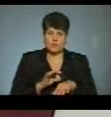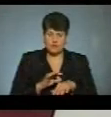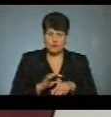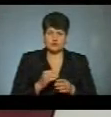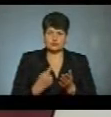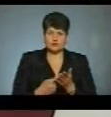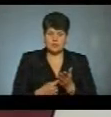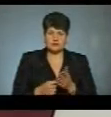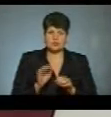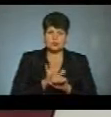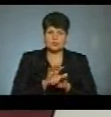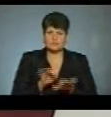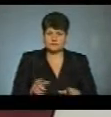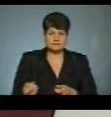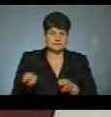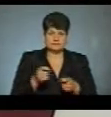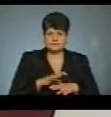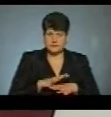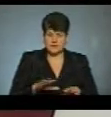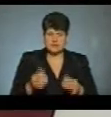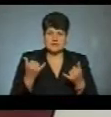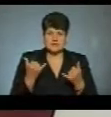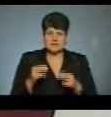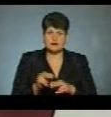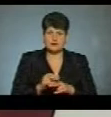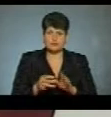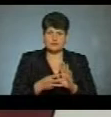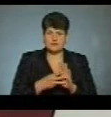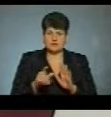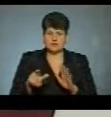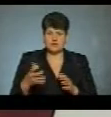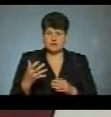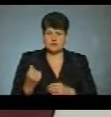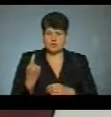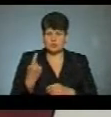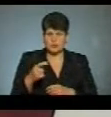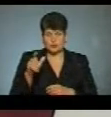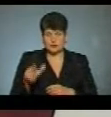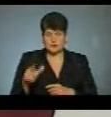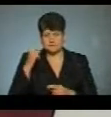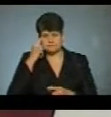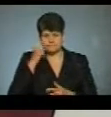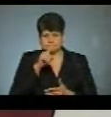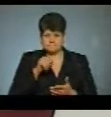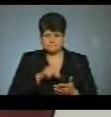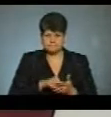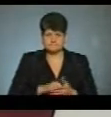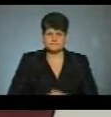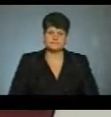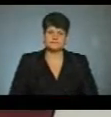підтвердженням COVID-19 не поступали. Зараз від коронавірусу лікують 8 осіб. Ще одна людина під підозрою, каже Ярослав